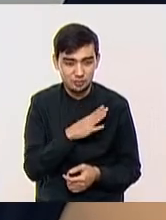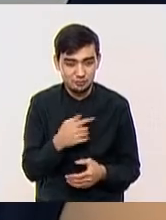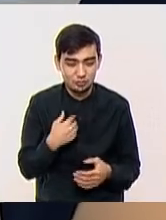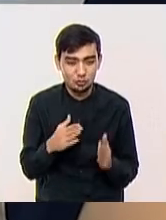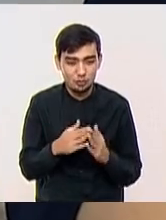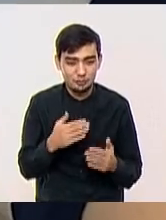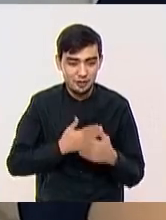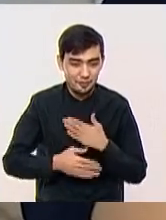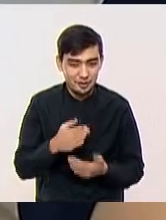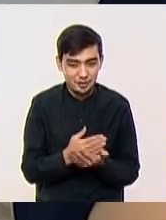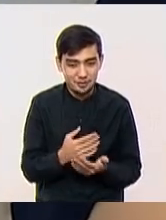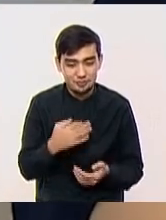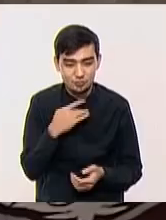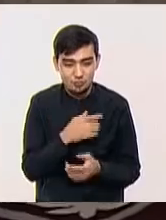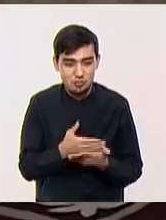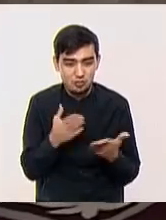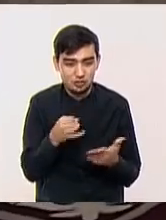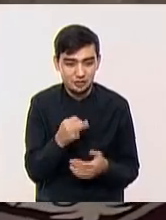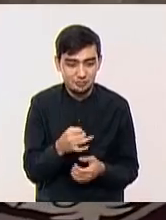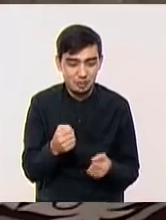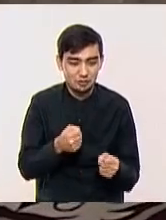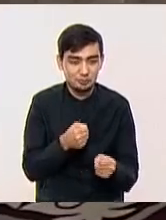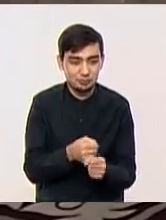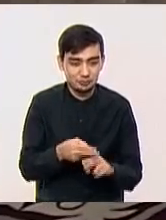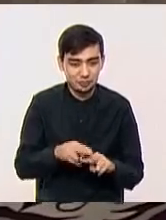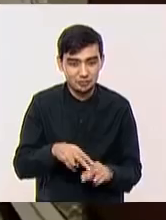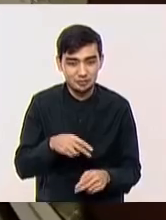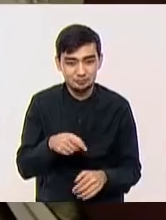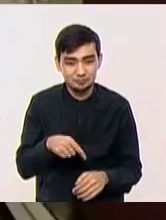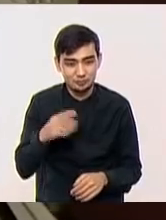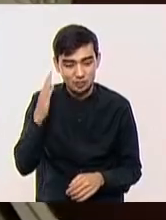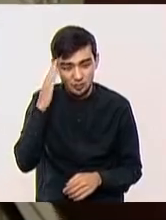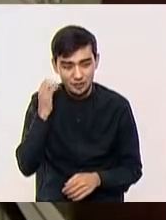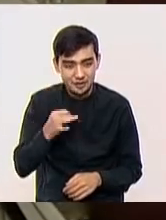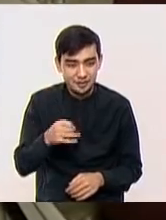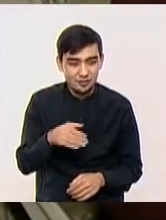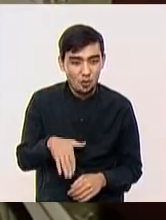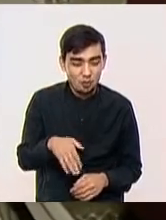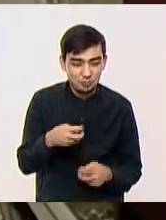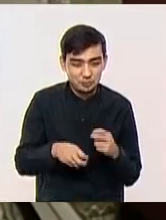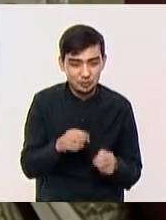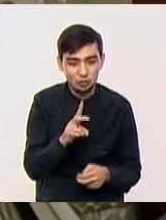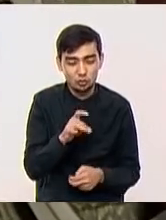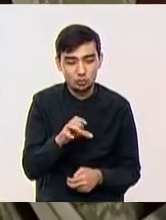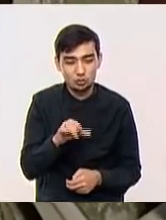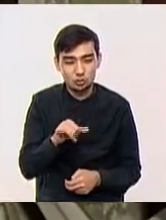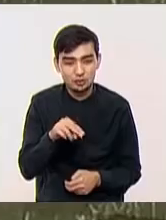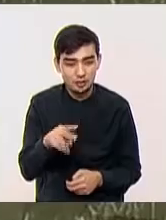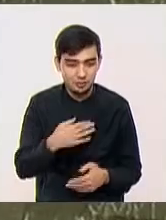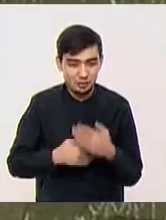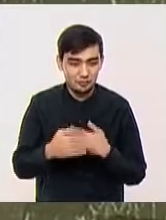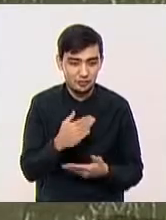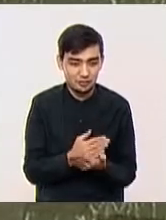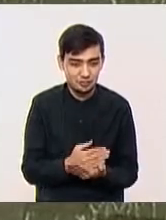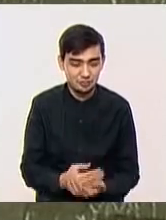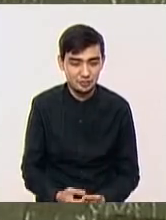орнады, қуанышымыз көбейді деп отыр. Әсіресе көлік қағып, аяғымен басынан жарақат алған үлкен ұлы Нұрсұлтанның қуанышында шек жоқ.